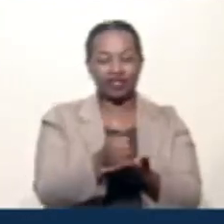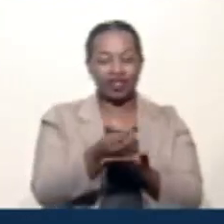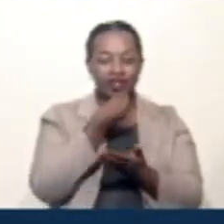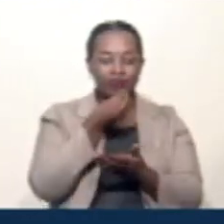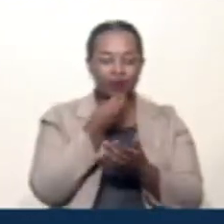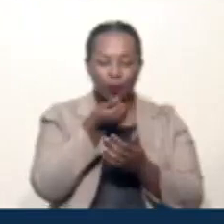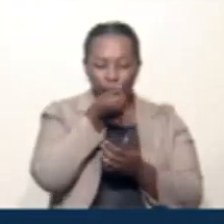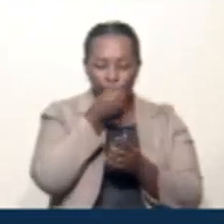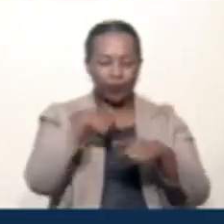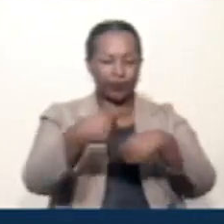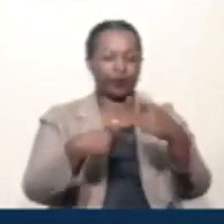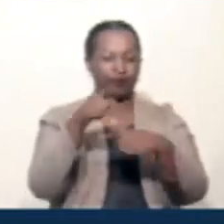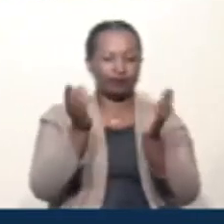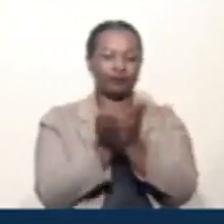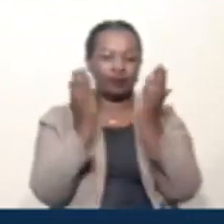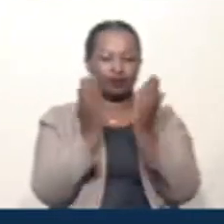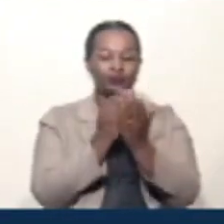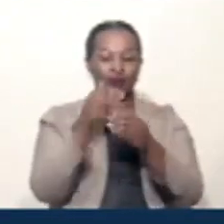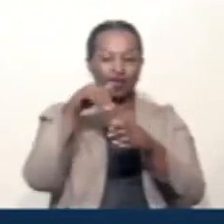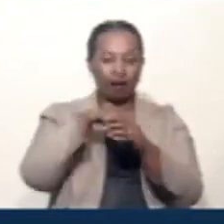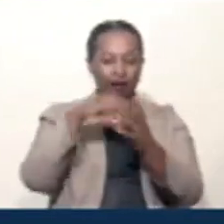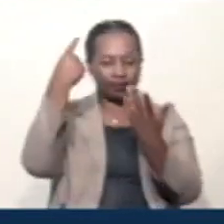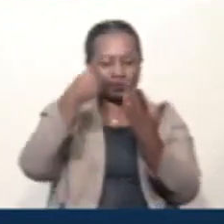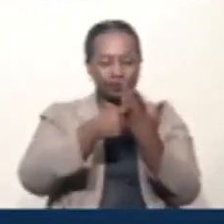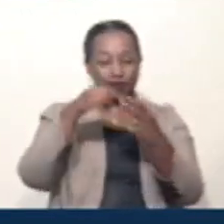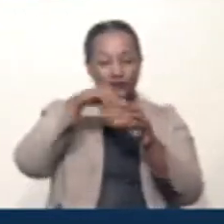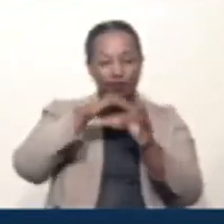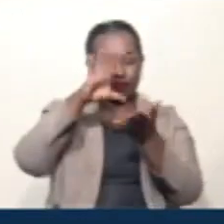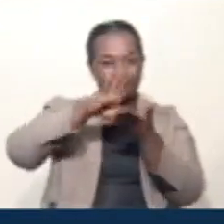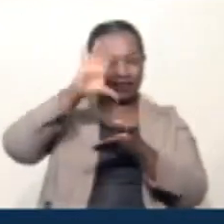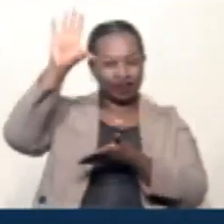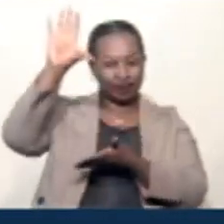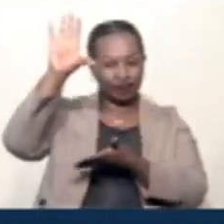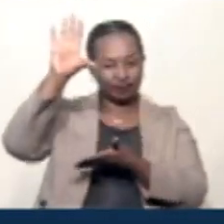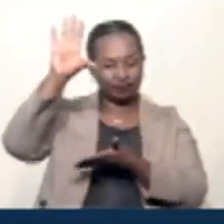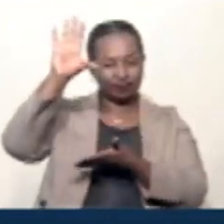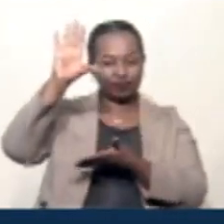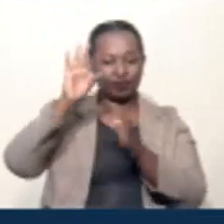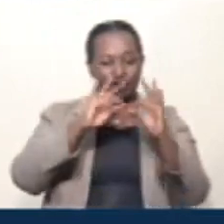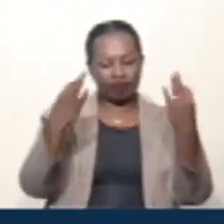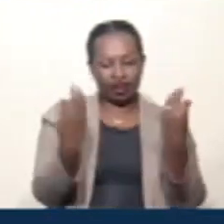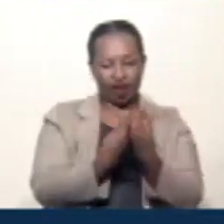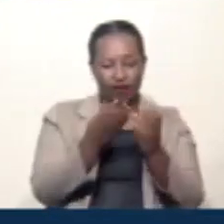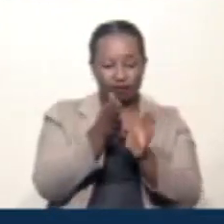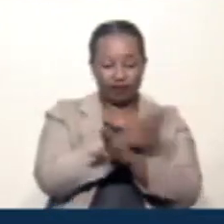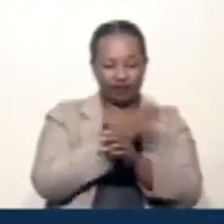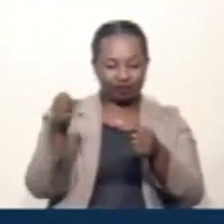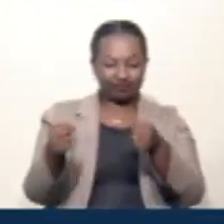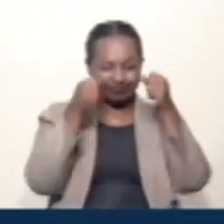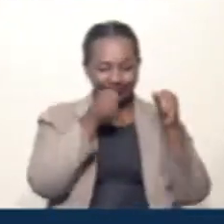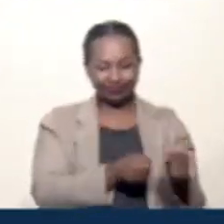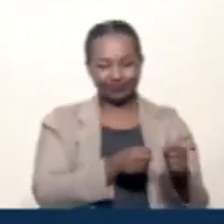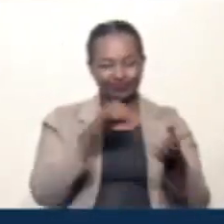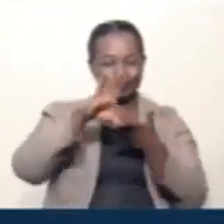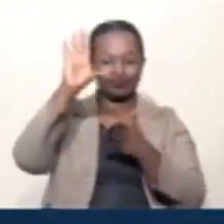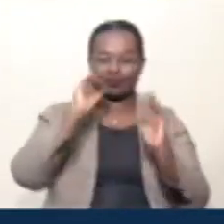bishyushye. Ibi birori byanabimburiwe kandi no gushyingira imbere y'amategeko imwe mu miryango yabanaga mu buryo butemewe n'amategeko.